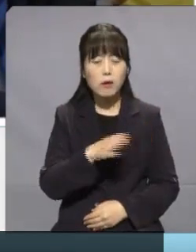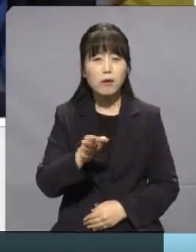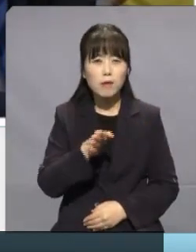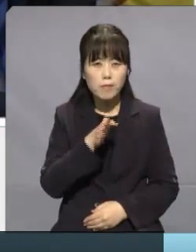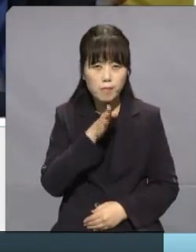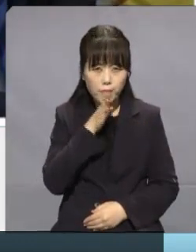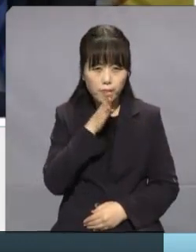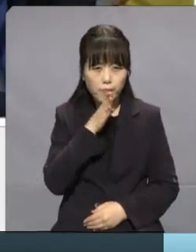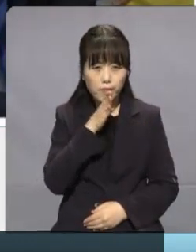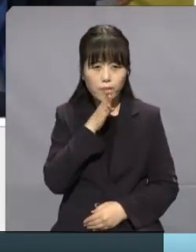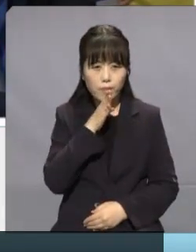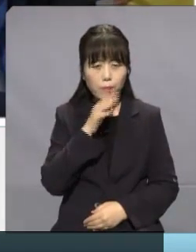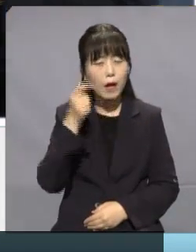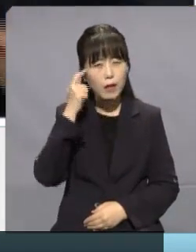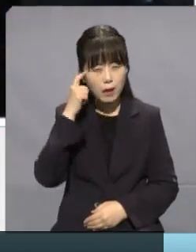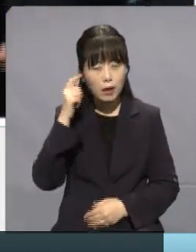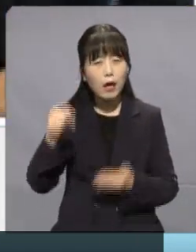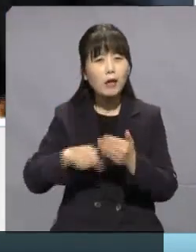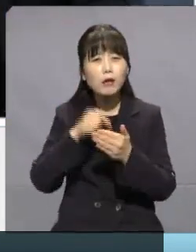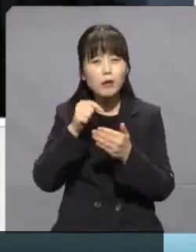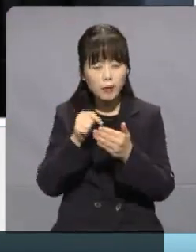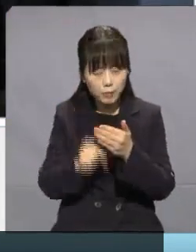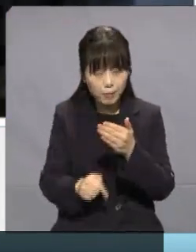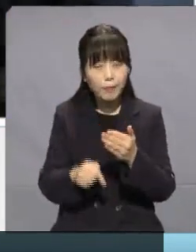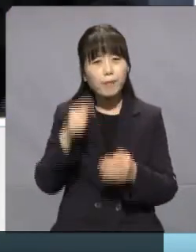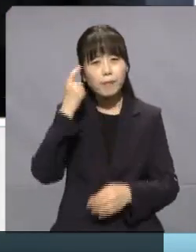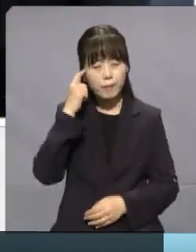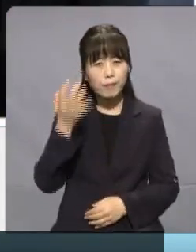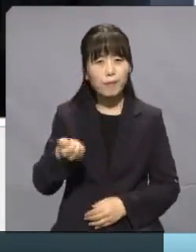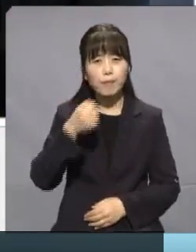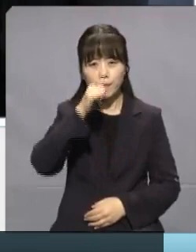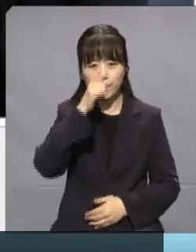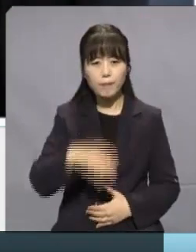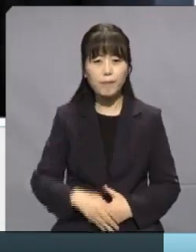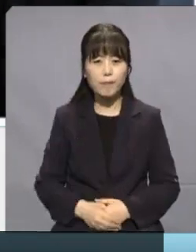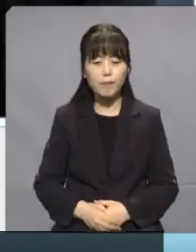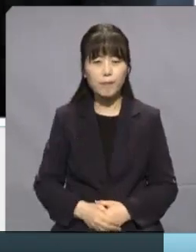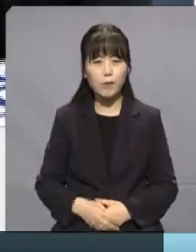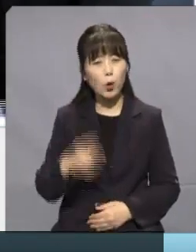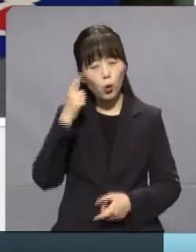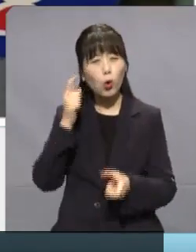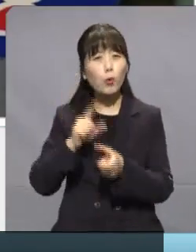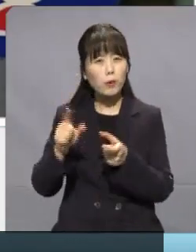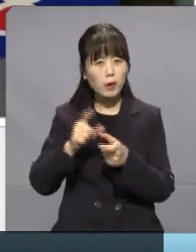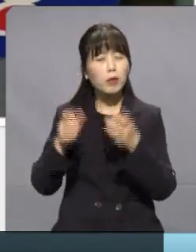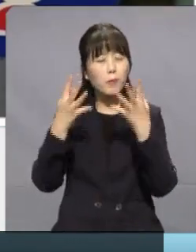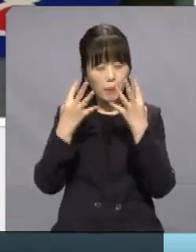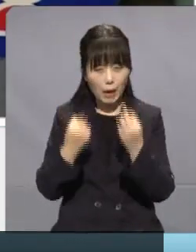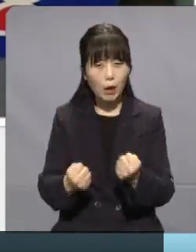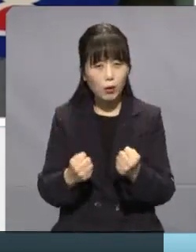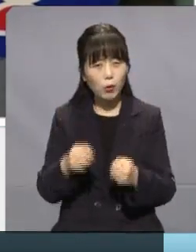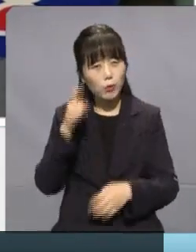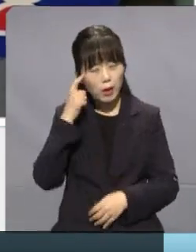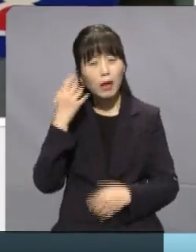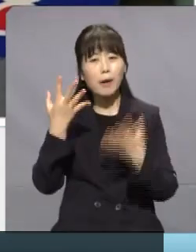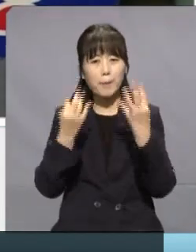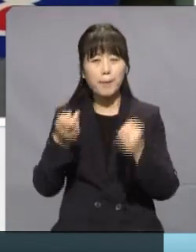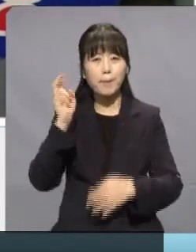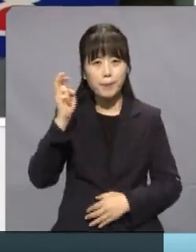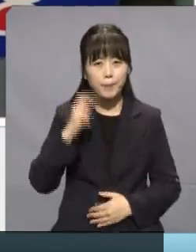정말 생각이 깊을 거라고 생각합니다 예 아주 많을 거예요 그리고